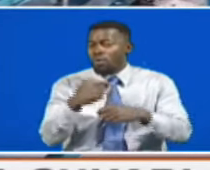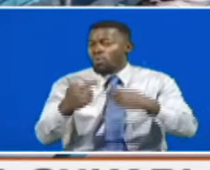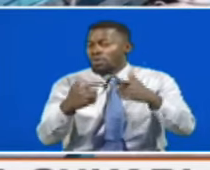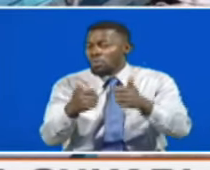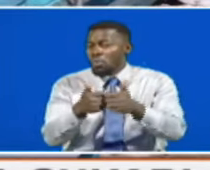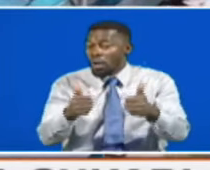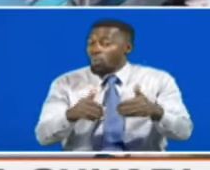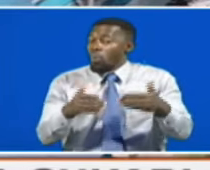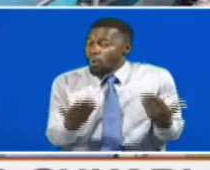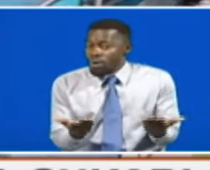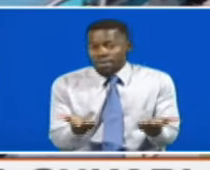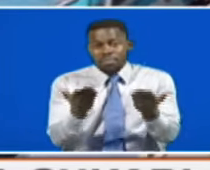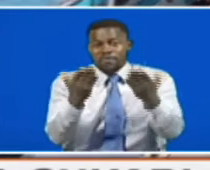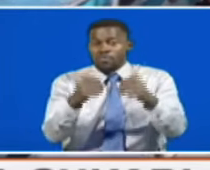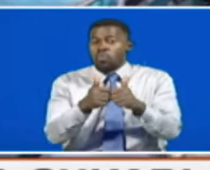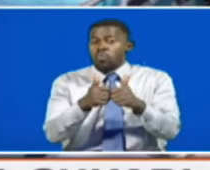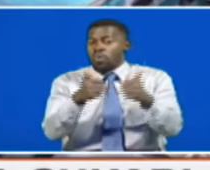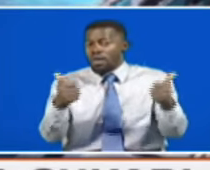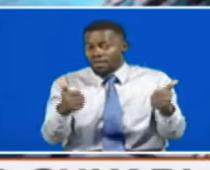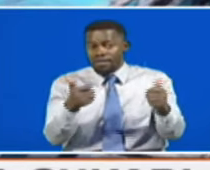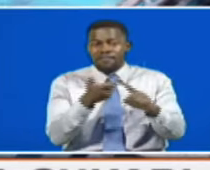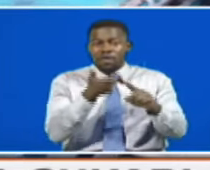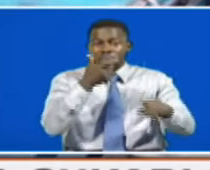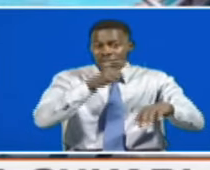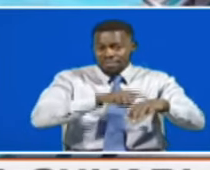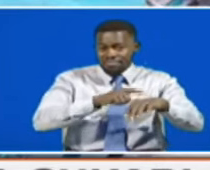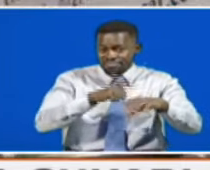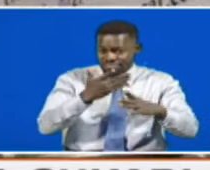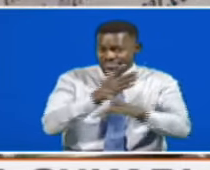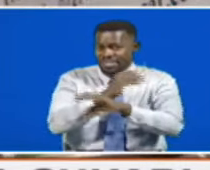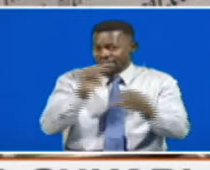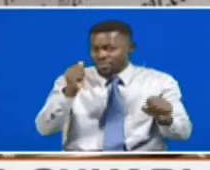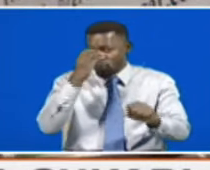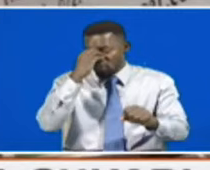juu alipochukua hatamu za uongozi Rais William Ruto.